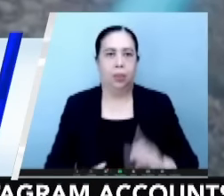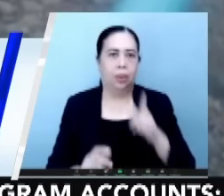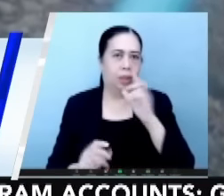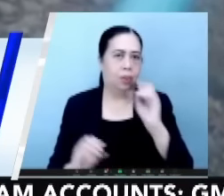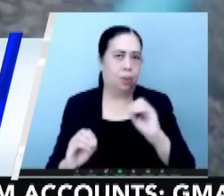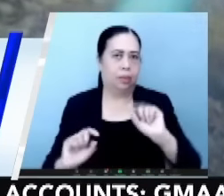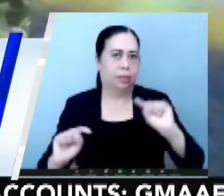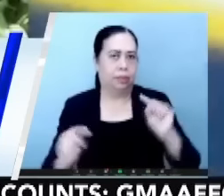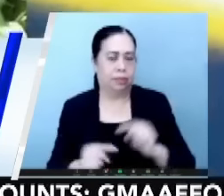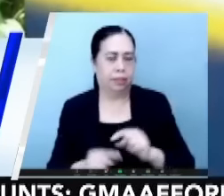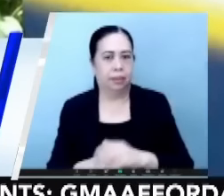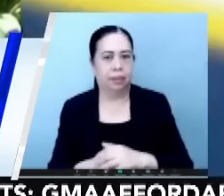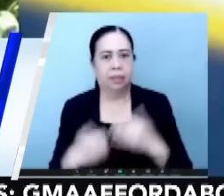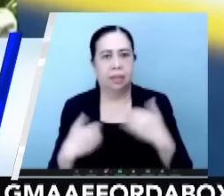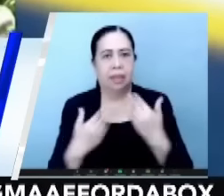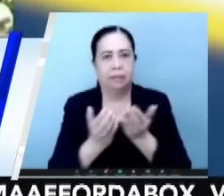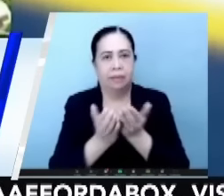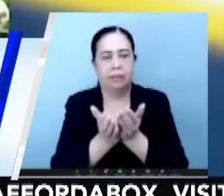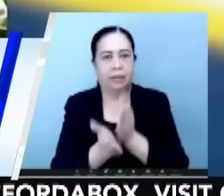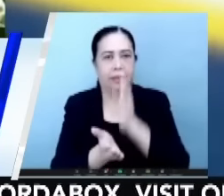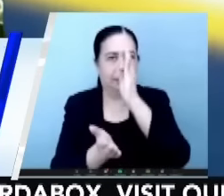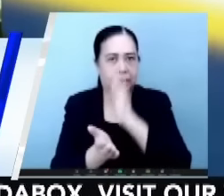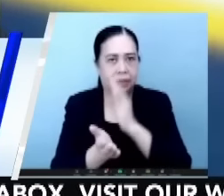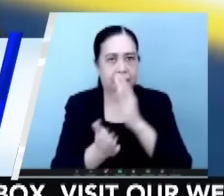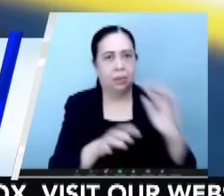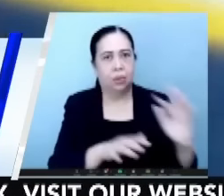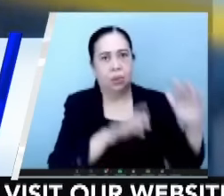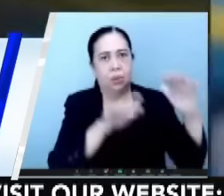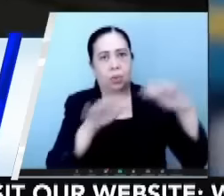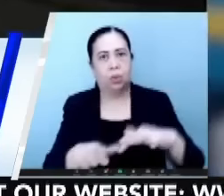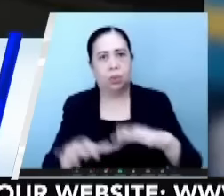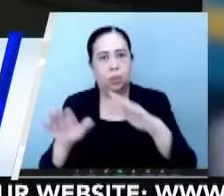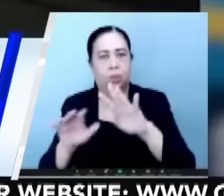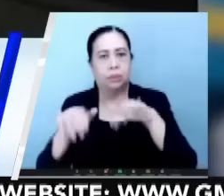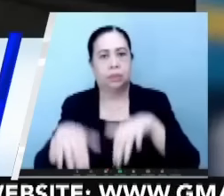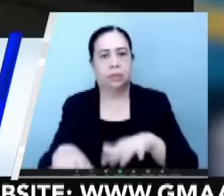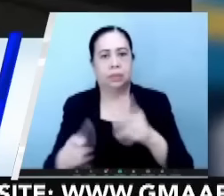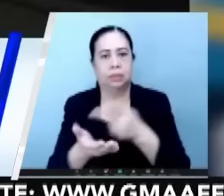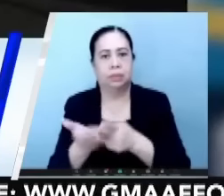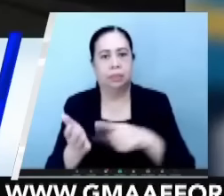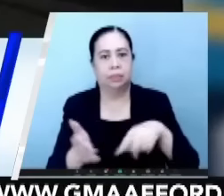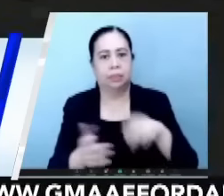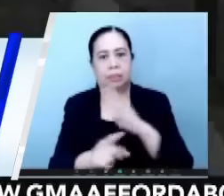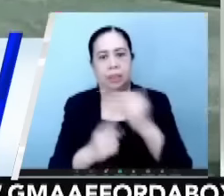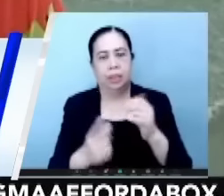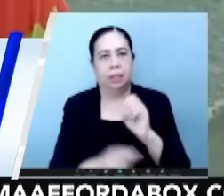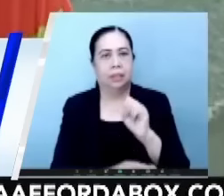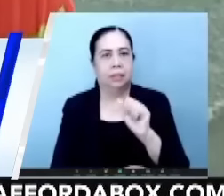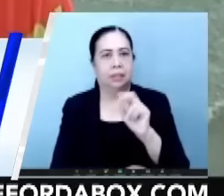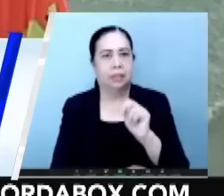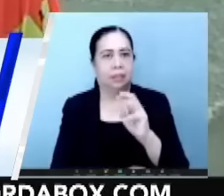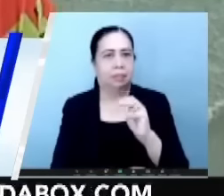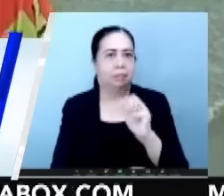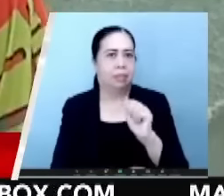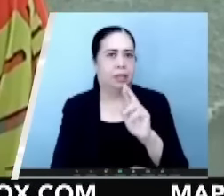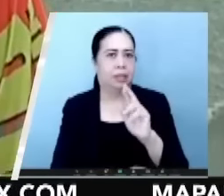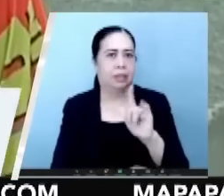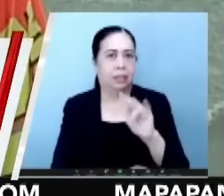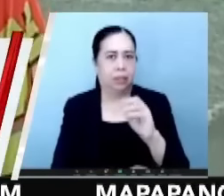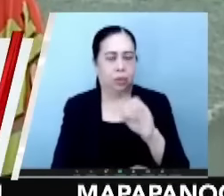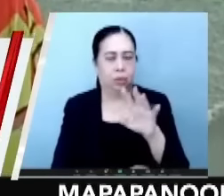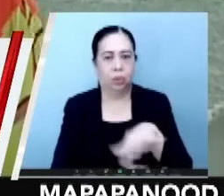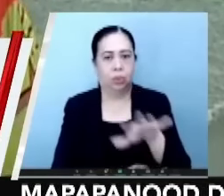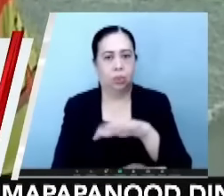mangingisda rin ang nasira nang lumaki ang alon sa Philippine Sea sa bahagi ng Barangay San Marcelino. Sila po yung mga nakapundo